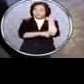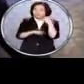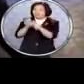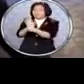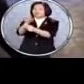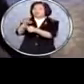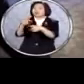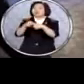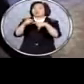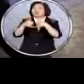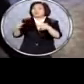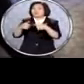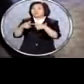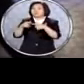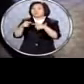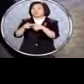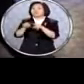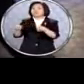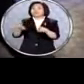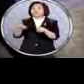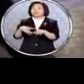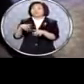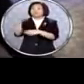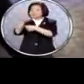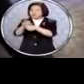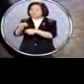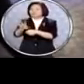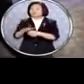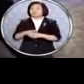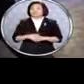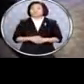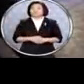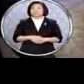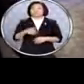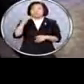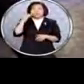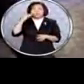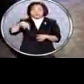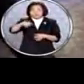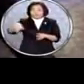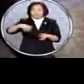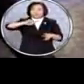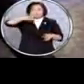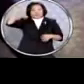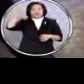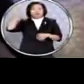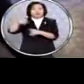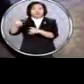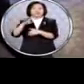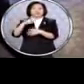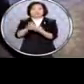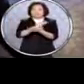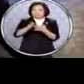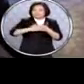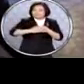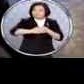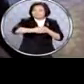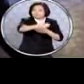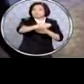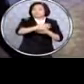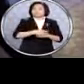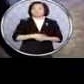他公道，司法会给他补偿。如果他被成被告的时候，在整个审判的过程